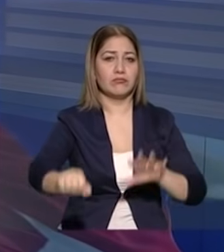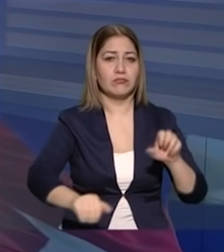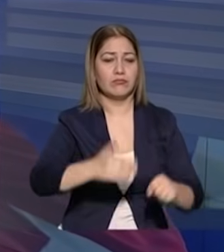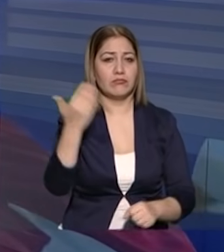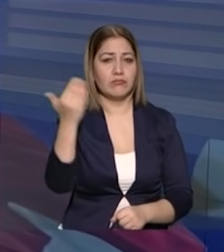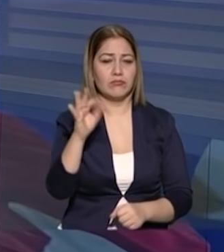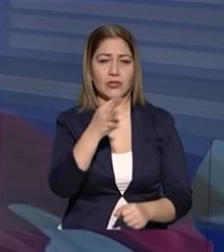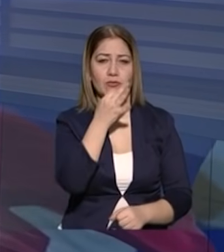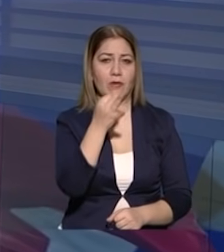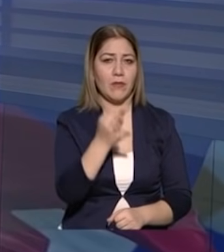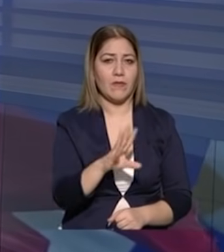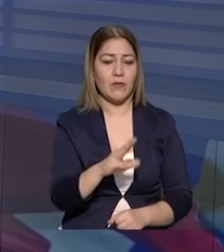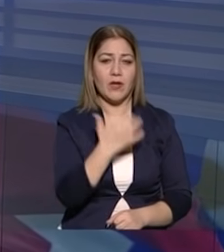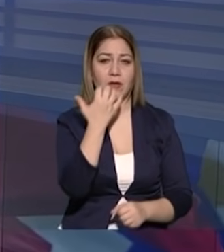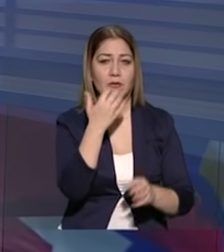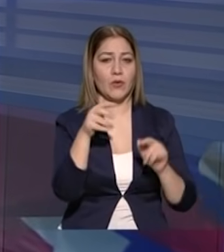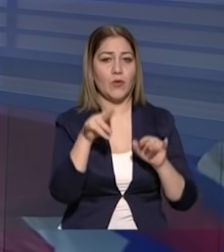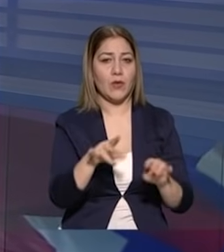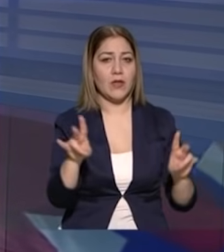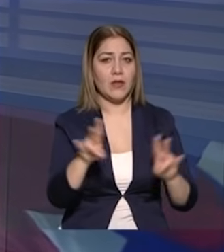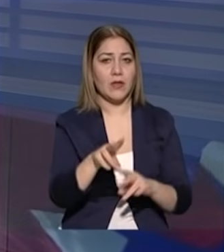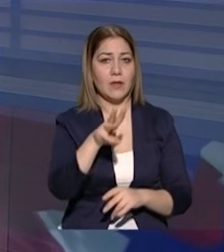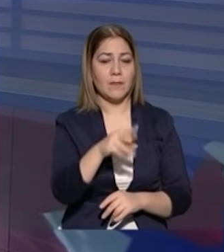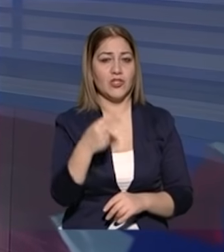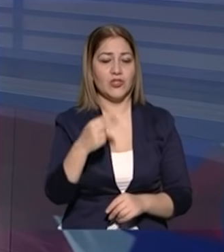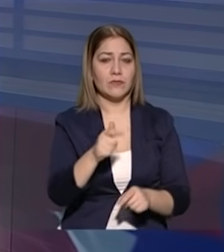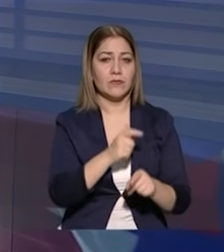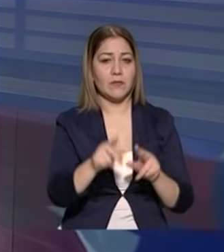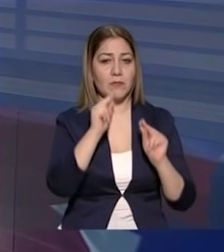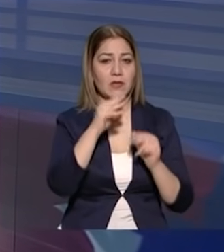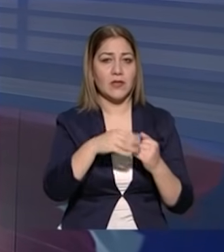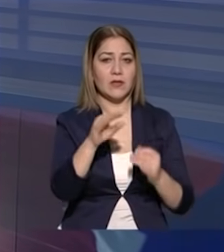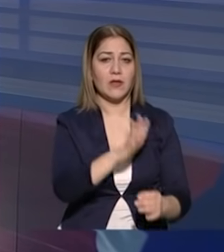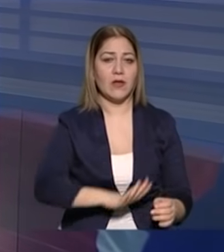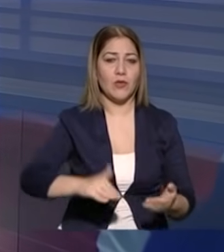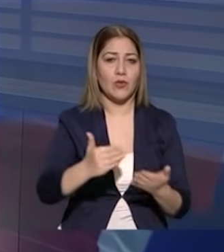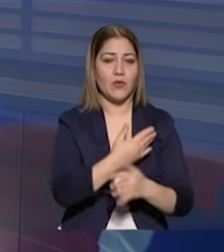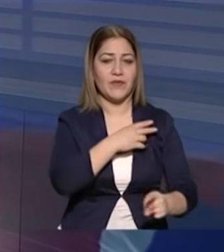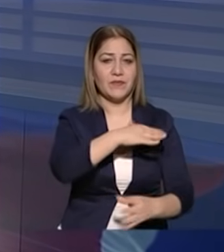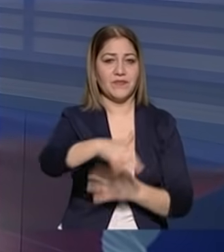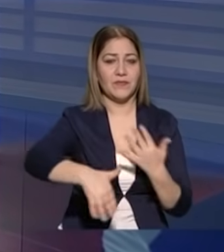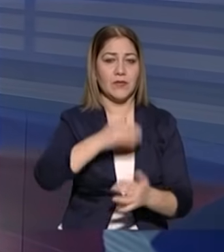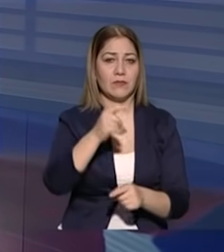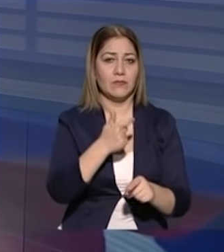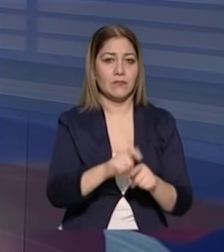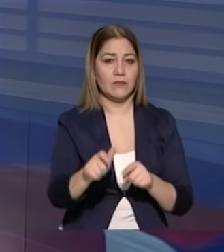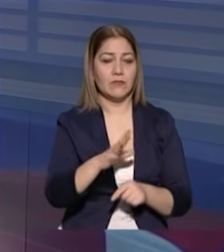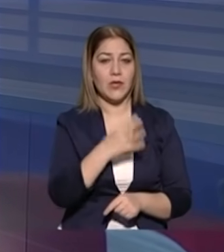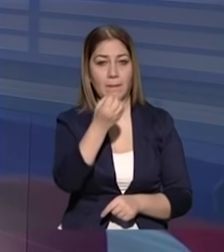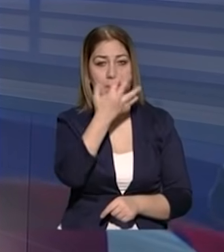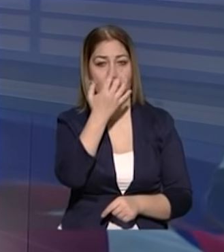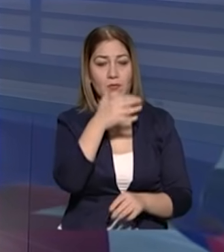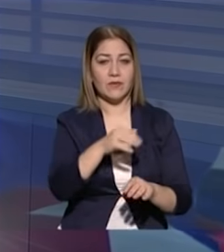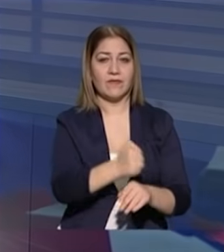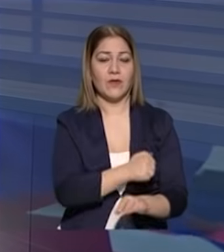կոչերը։ Ավելի վաղ արտգործնախարար Մոհամմադ Ջավադ Զարիֆը նրան մեղադրել էր տարածաշրջանային նոր սադրանքների համար։ Բաքվի շքերթն ու